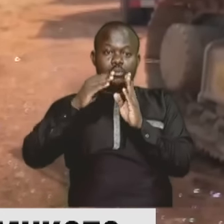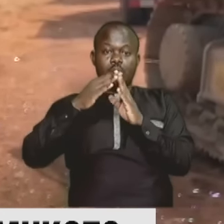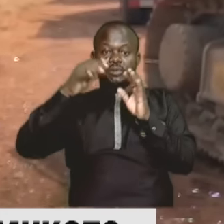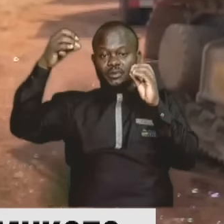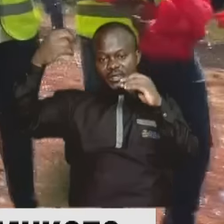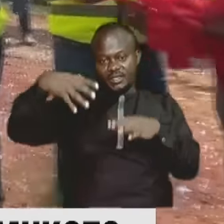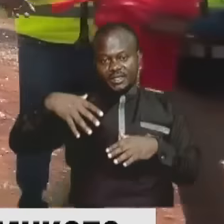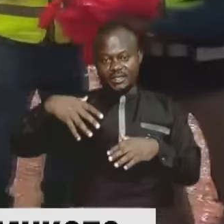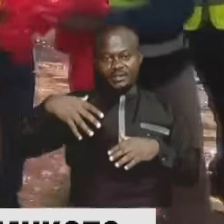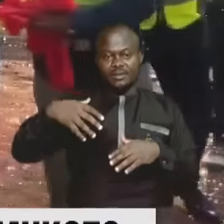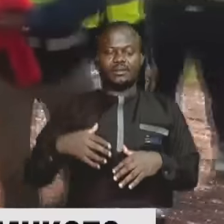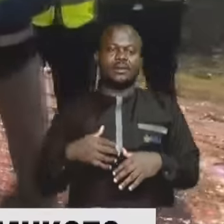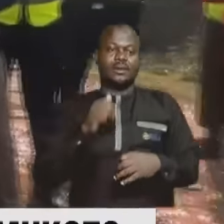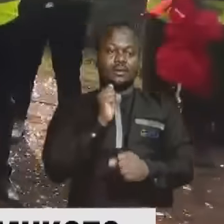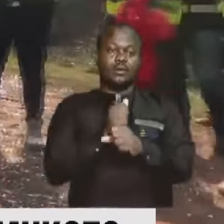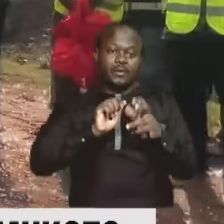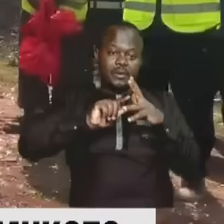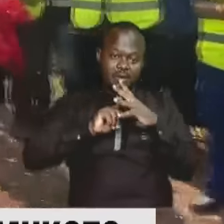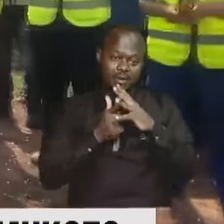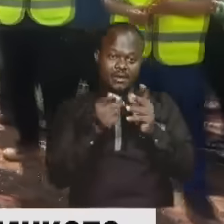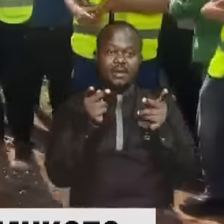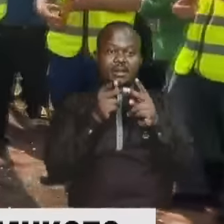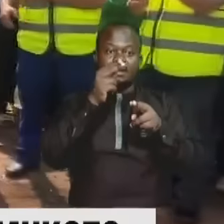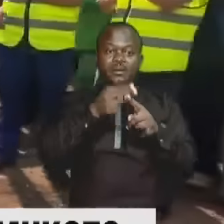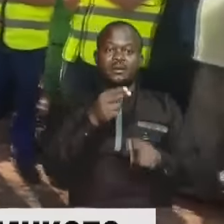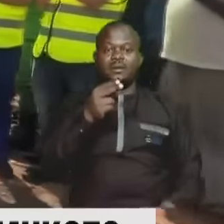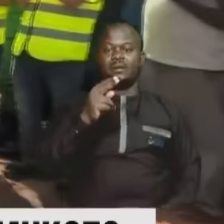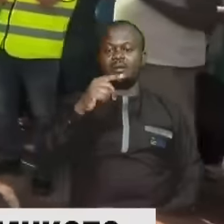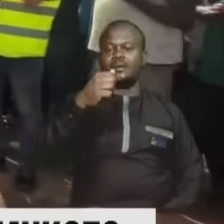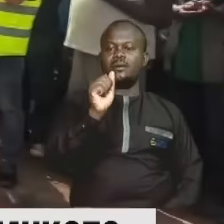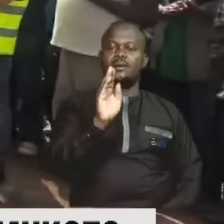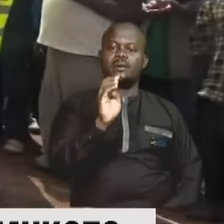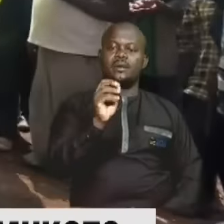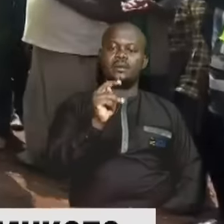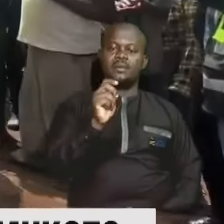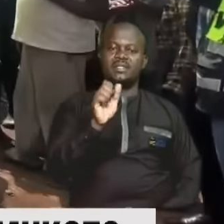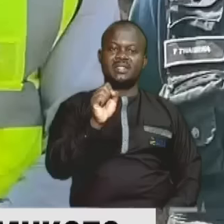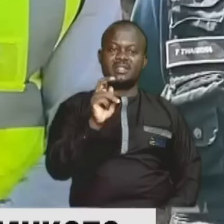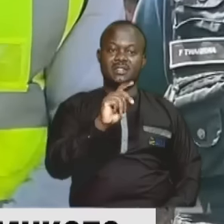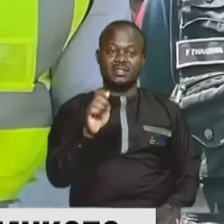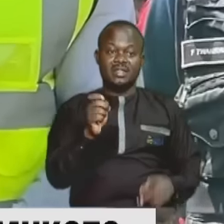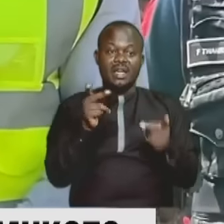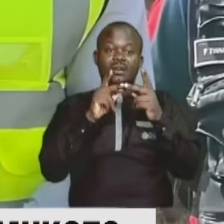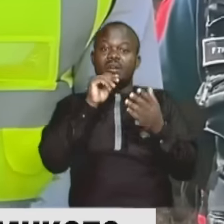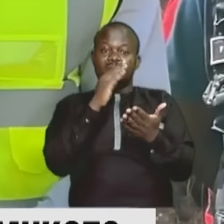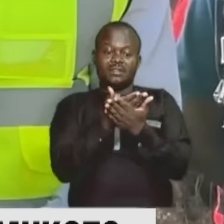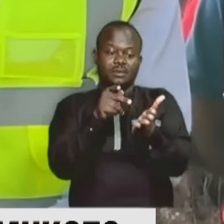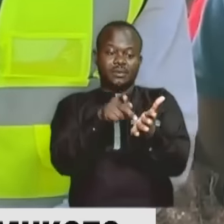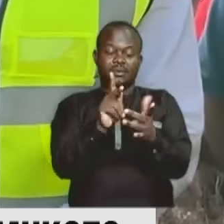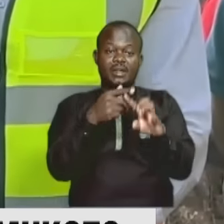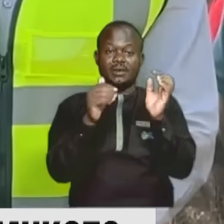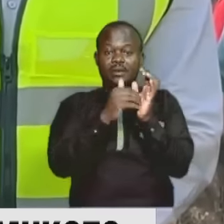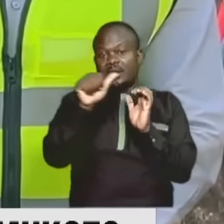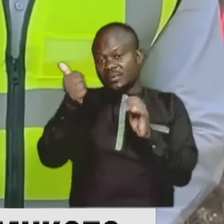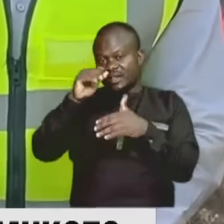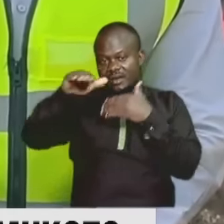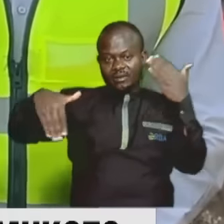Kigali ukora byatangiriye ahitwa kuri ngabitsinze ahari amasambu ya leta hadakenewe ingurane ariko nahandi